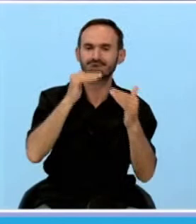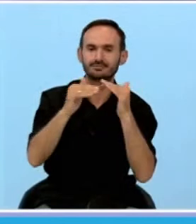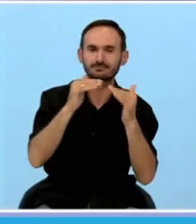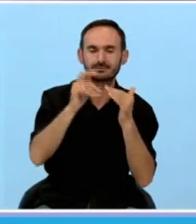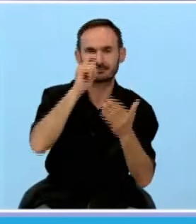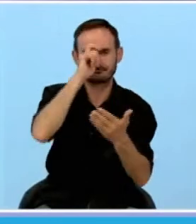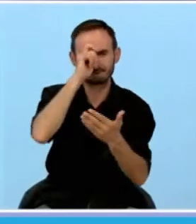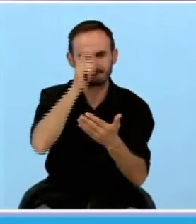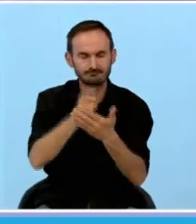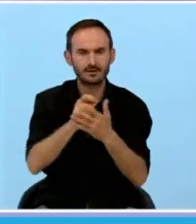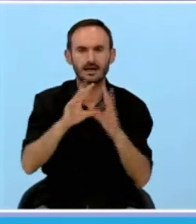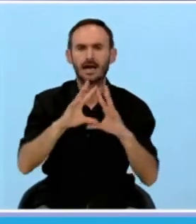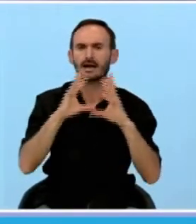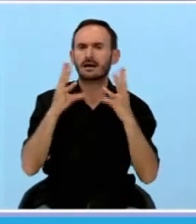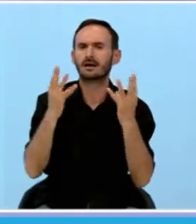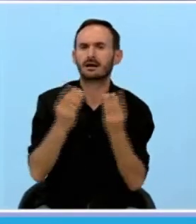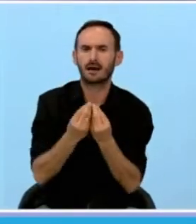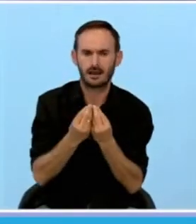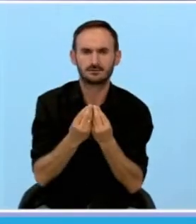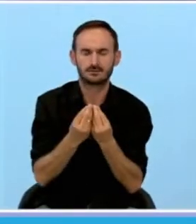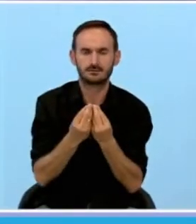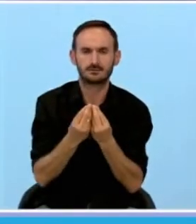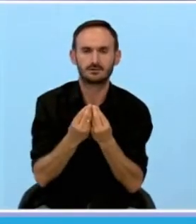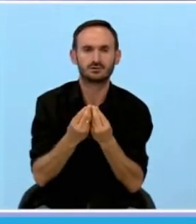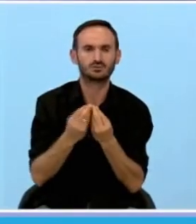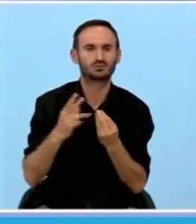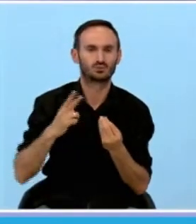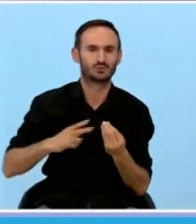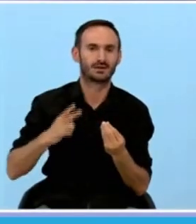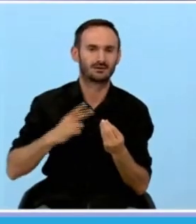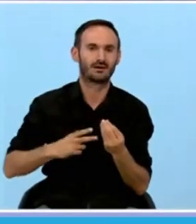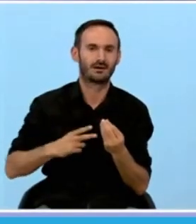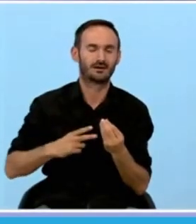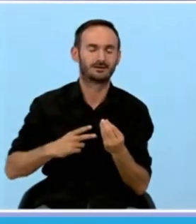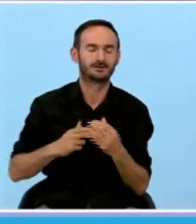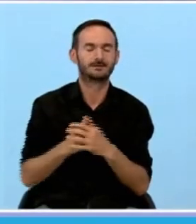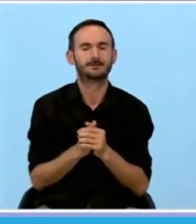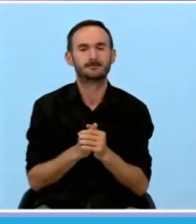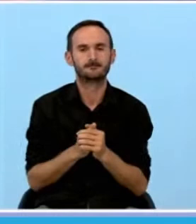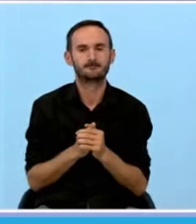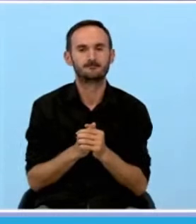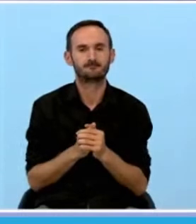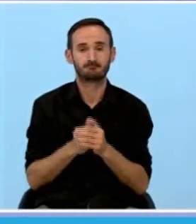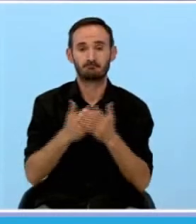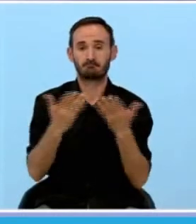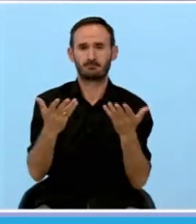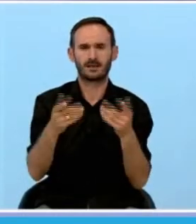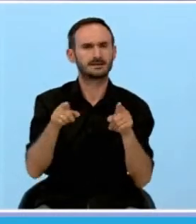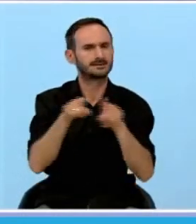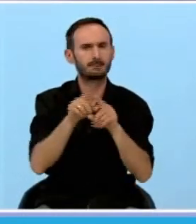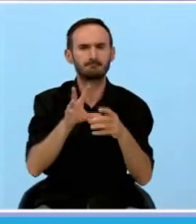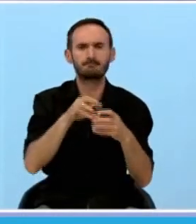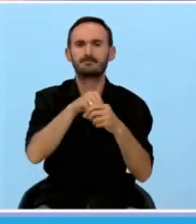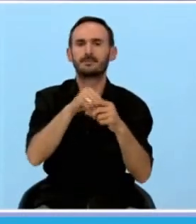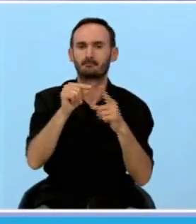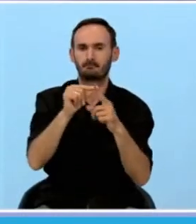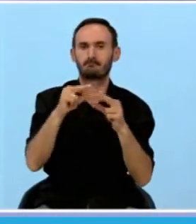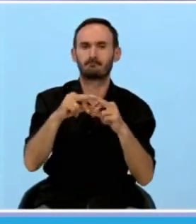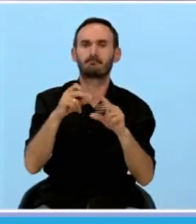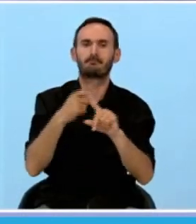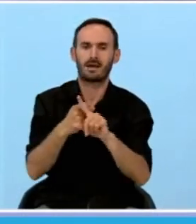qytetarve pa dalim të karakteristikave të veçanta që ata mund me i pas, këtë rast dhe të aftësis të kufizum. Në anën